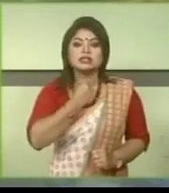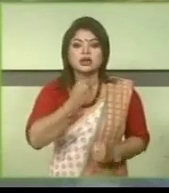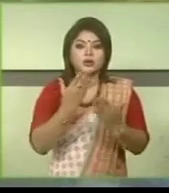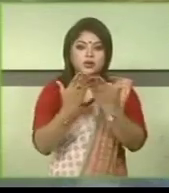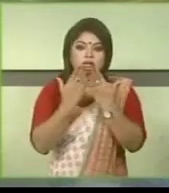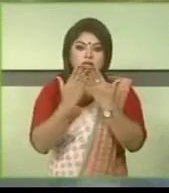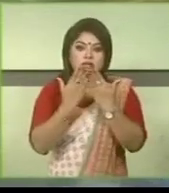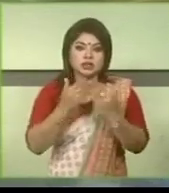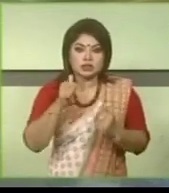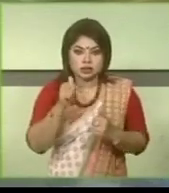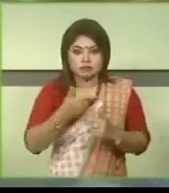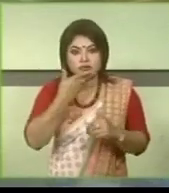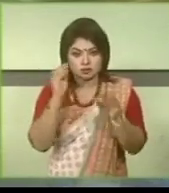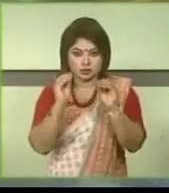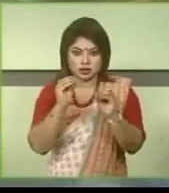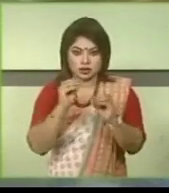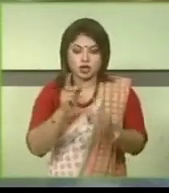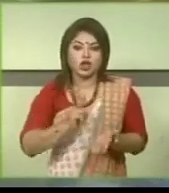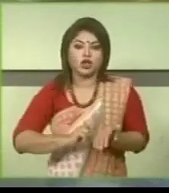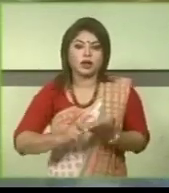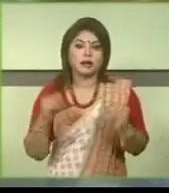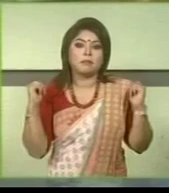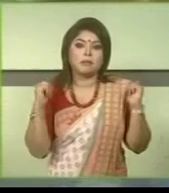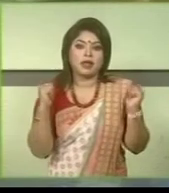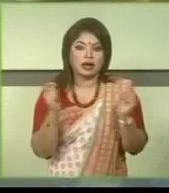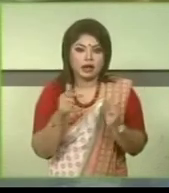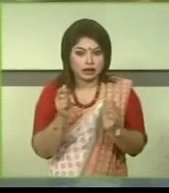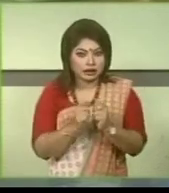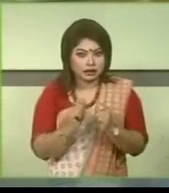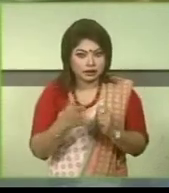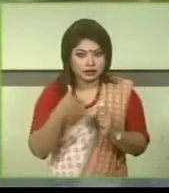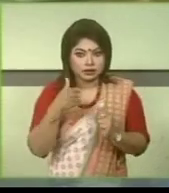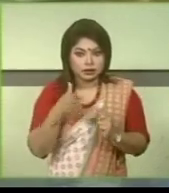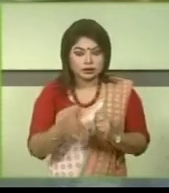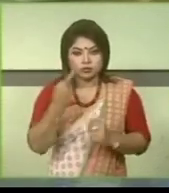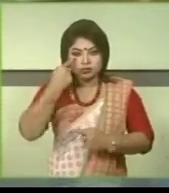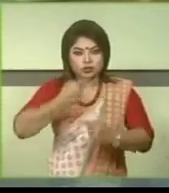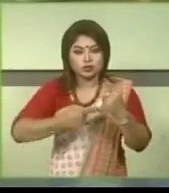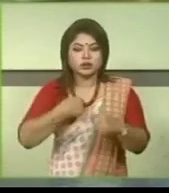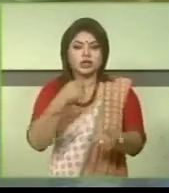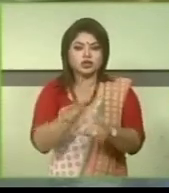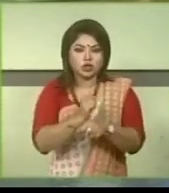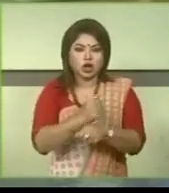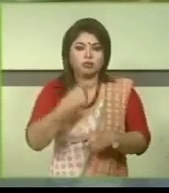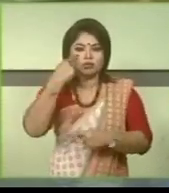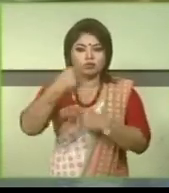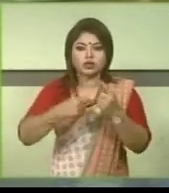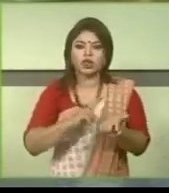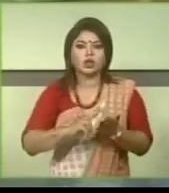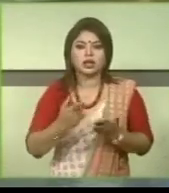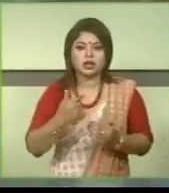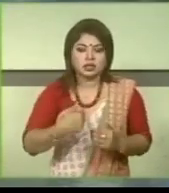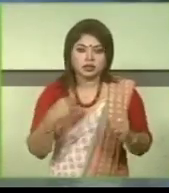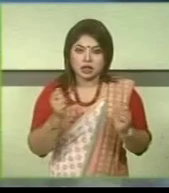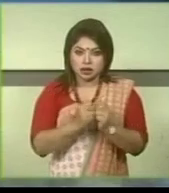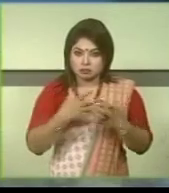শিক্ষামন্ত্রী নুরুল ইসলাম নাহিদ বলেছেন, কারিগরি শিক্ষায় শিক্ষিত কাউকে বেকার থাকতে হয় না, খুঁজতে হয় না চাকুরি, বরং চাকুরিই খুঁজে নেয়